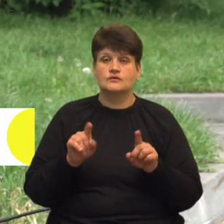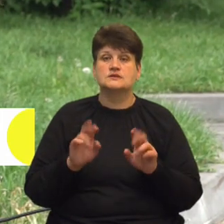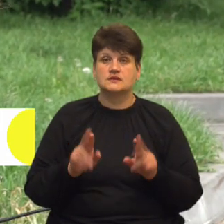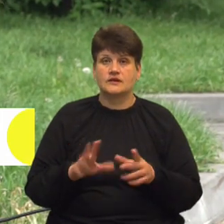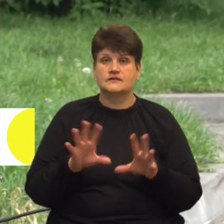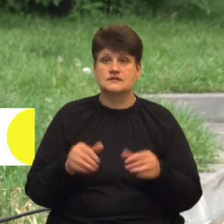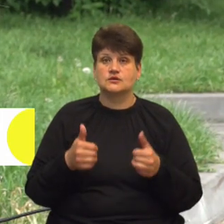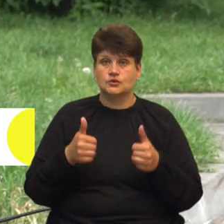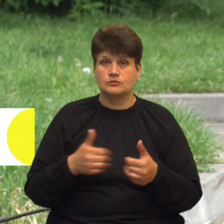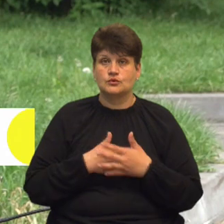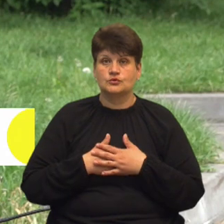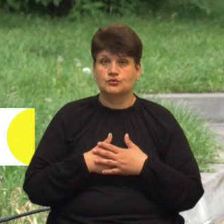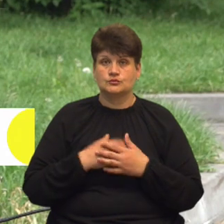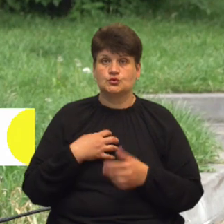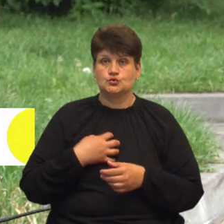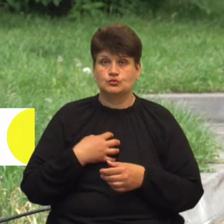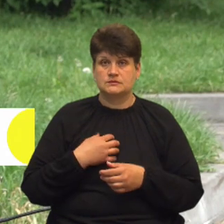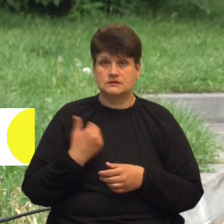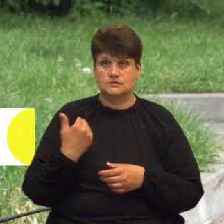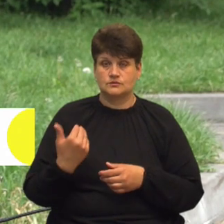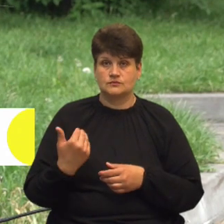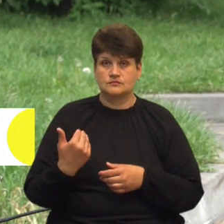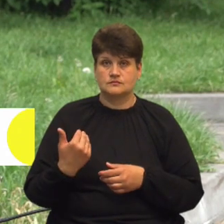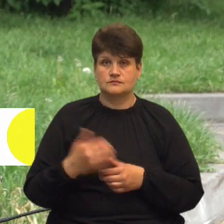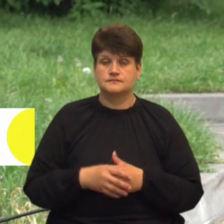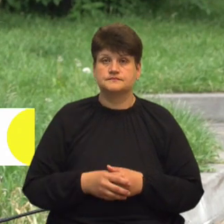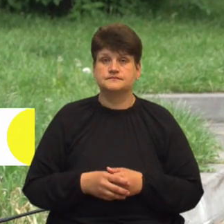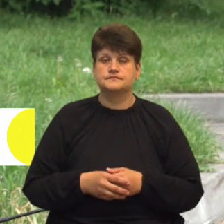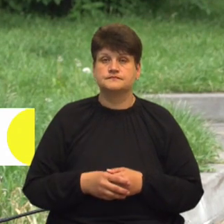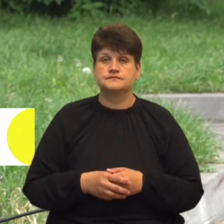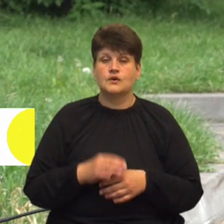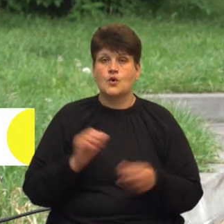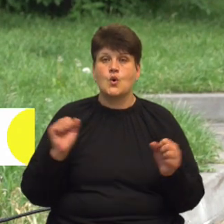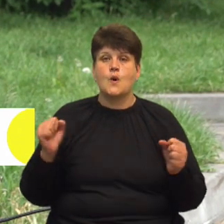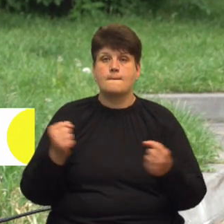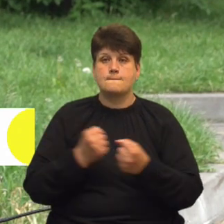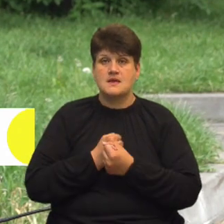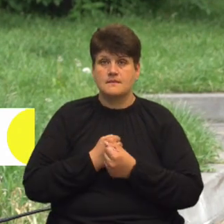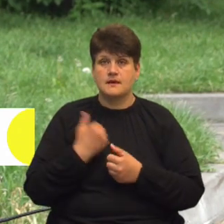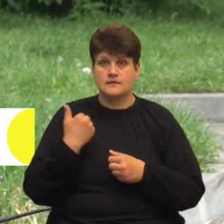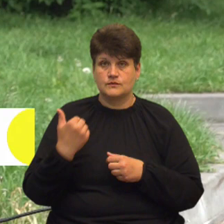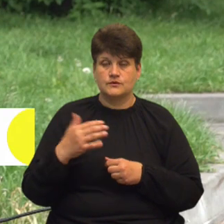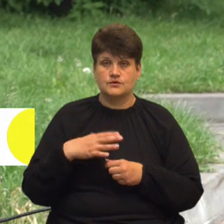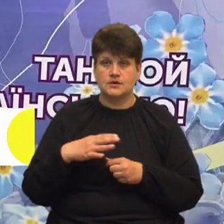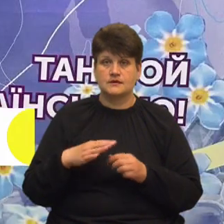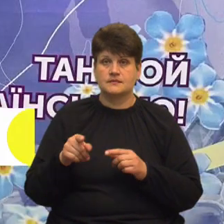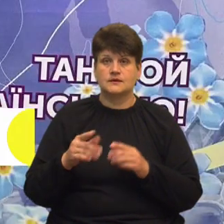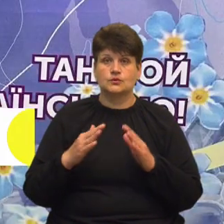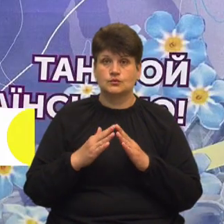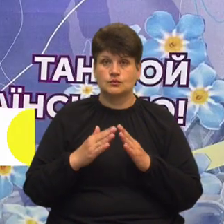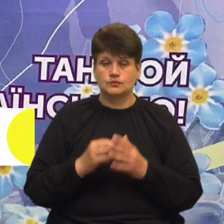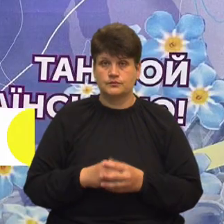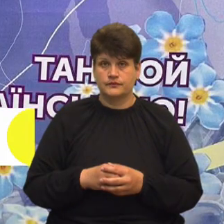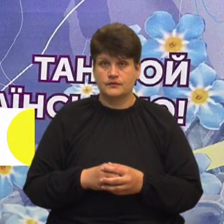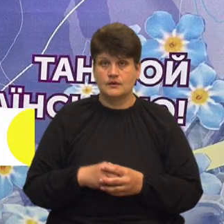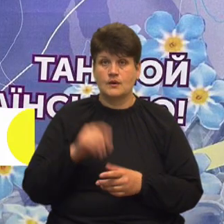любимо, сумуємо за тобою. Любимо. Обіймаємо тебе. Чекаємо тебе додому швидше. Поки чоловік